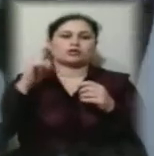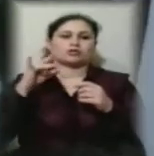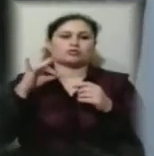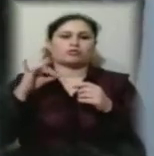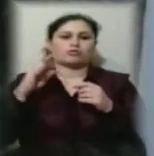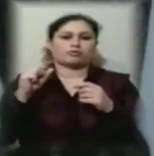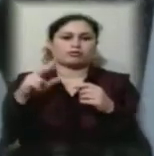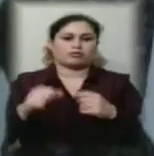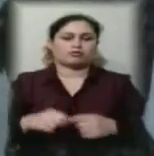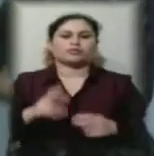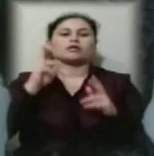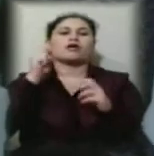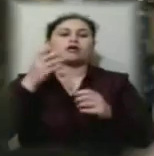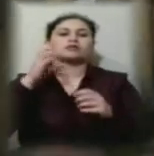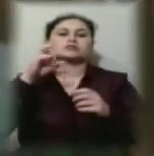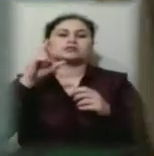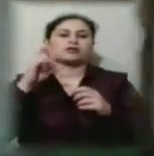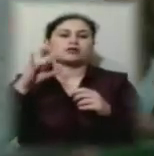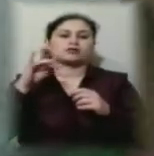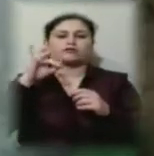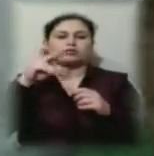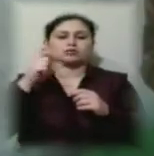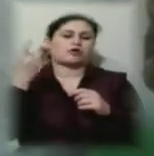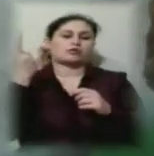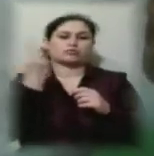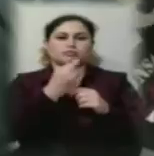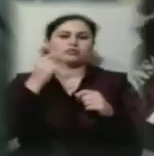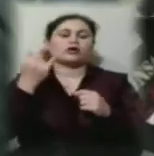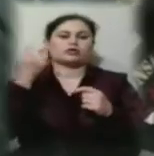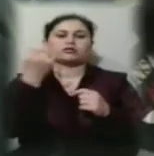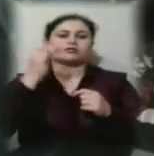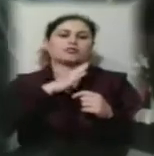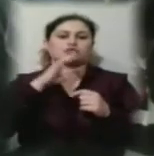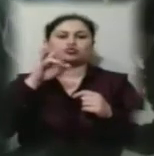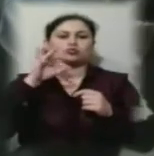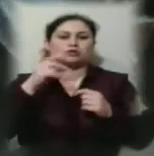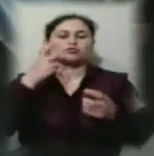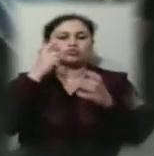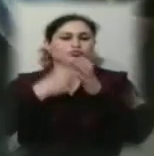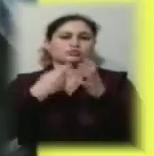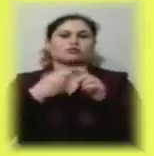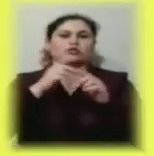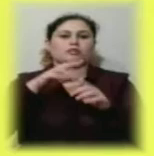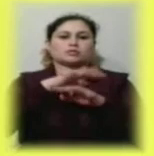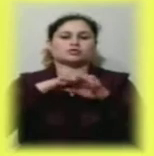Як зняти фільм за тиждень? Цікавились кореспонденти Суспільного у учасників міжнародного фестивалю Кіноджем.